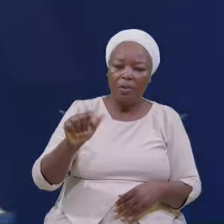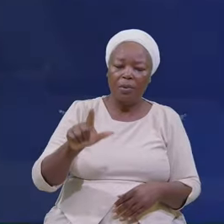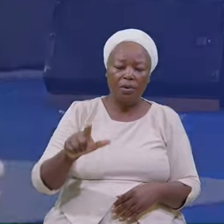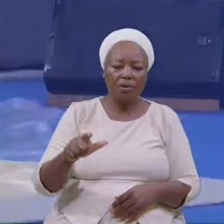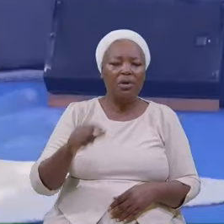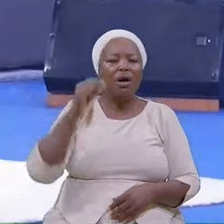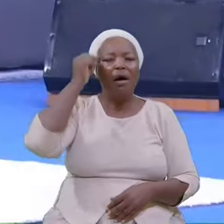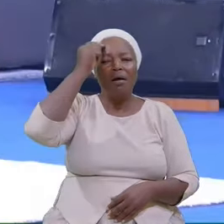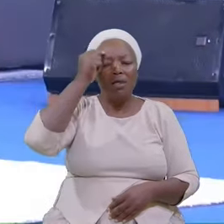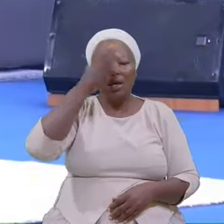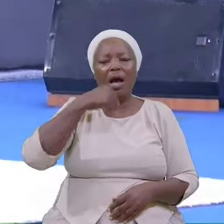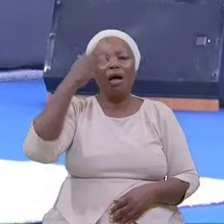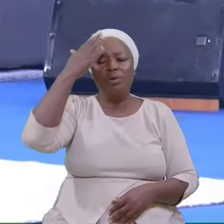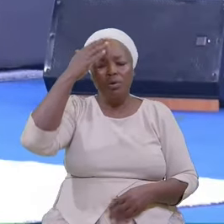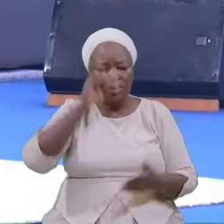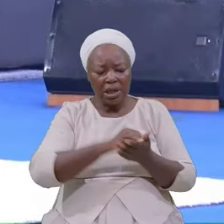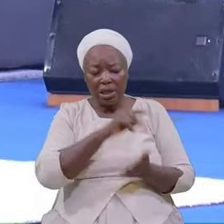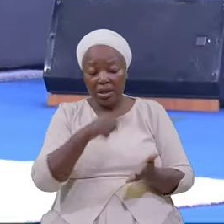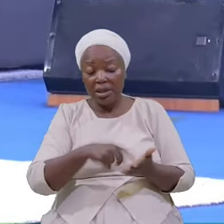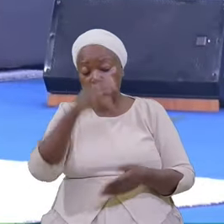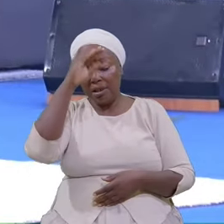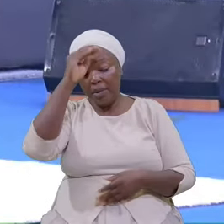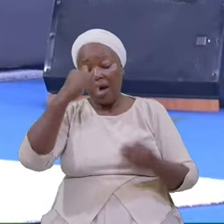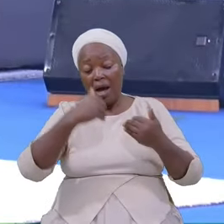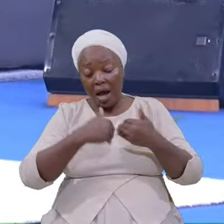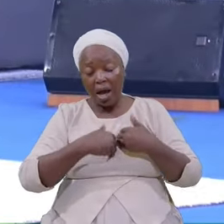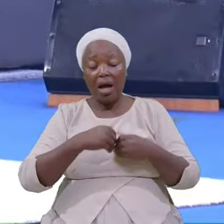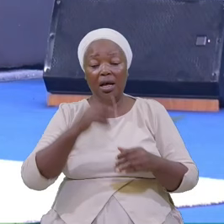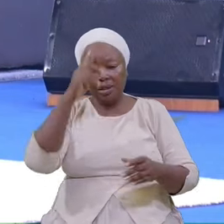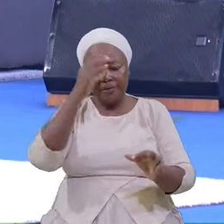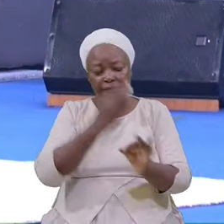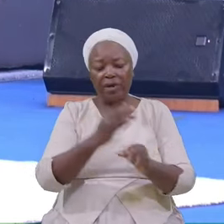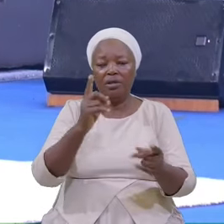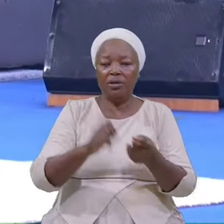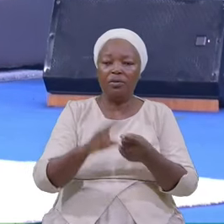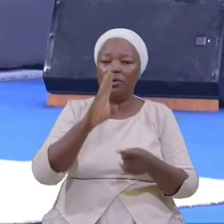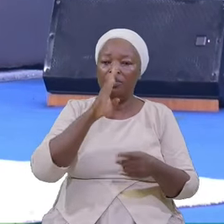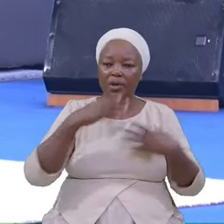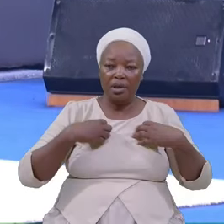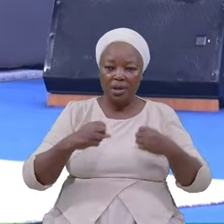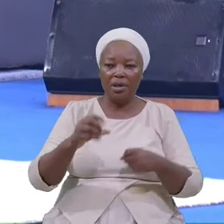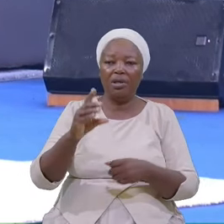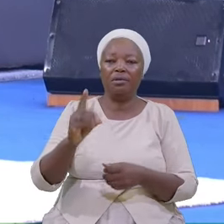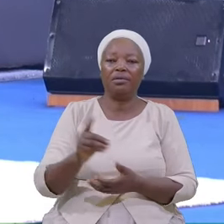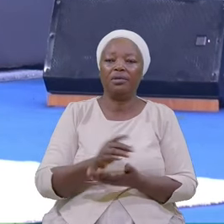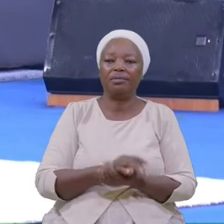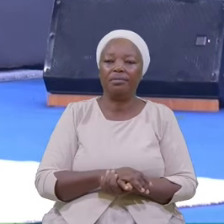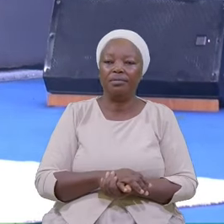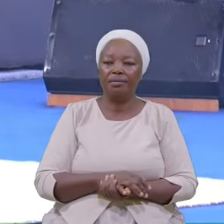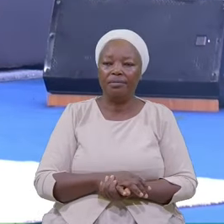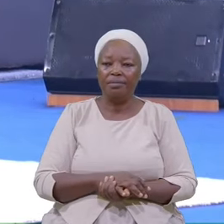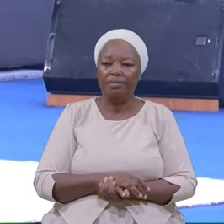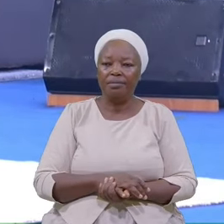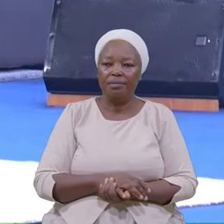Et Paul a perçu. This man had faith to be healed. Il a vu que cet homme a la foi pour être